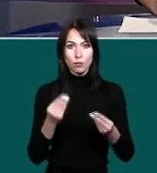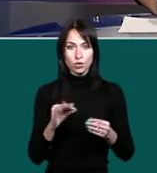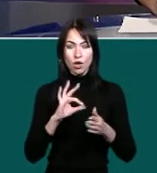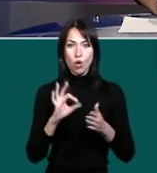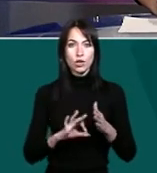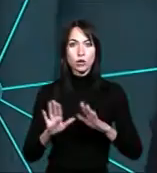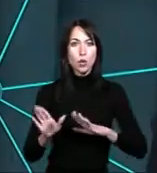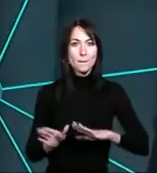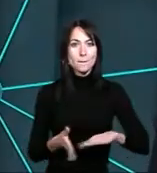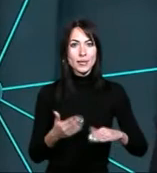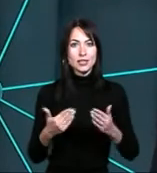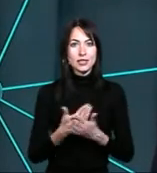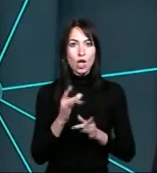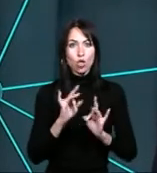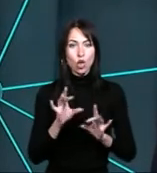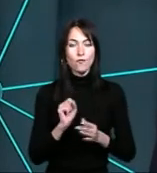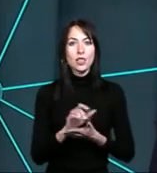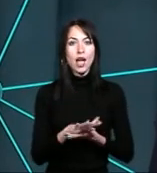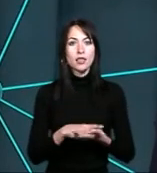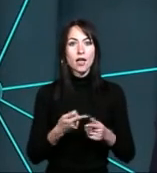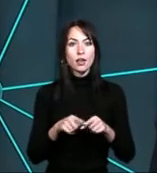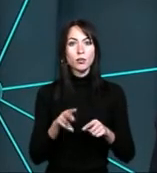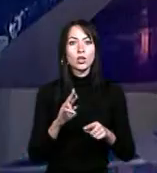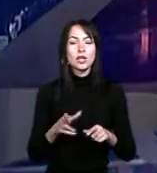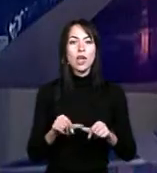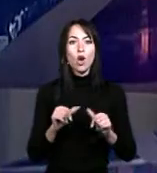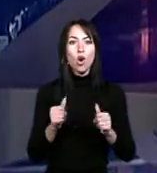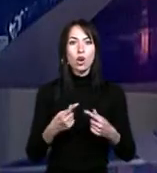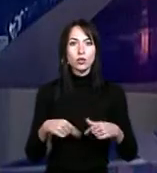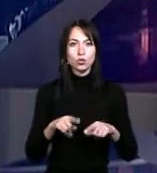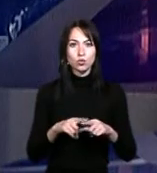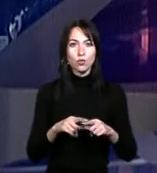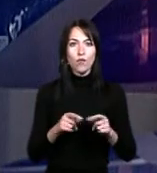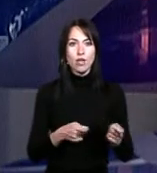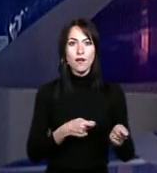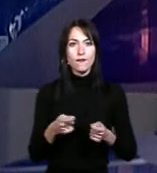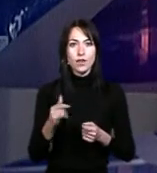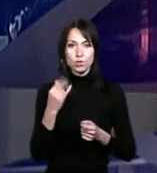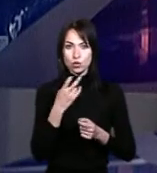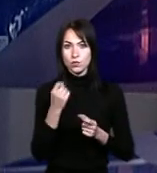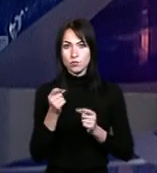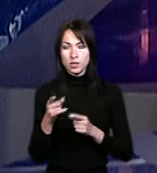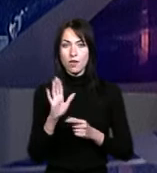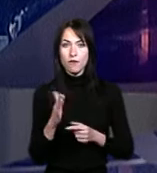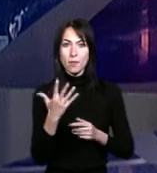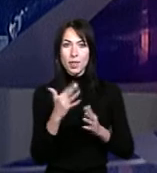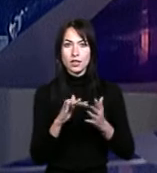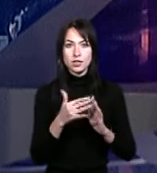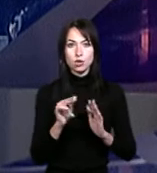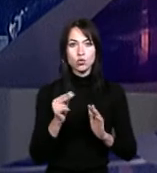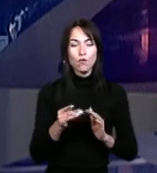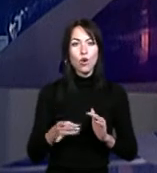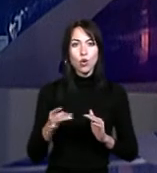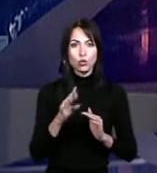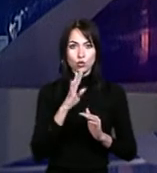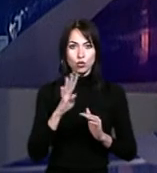після випуску новин. А далі про те, як організували вивезення та сортування сміття у 5 селищах Чугуївського району.